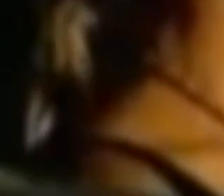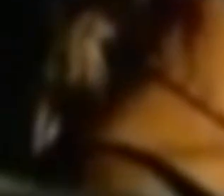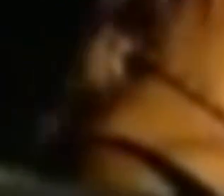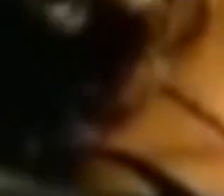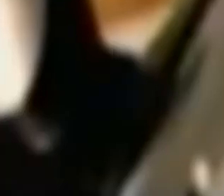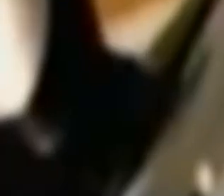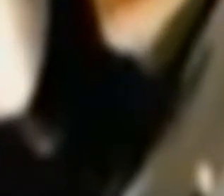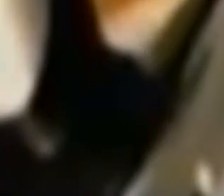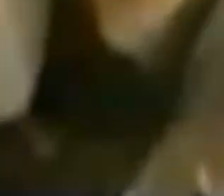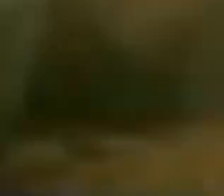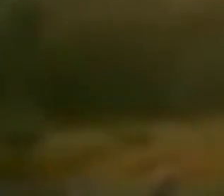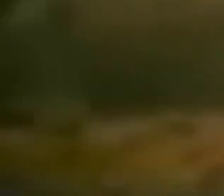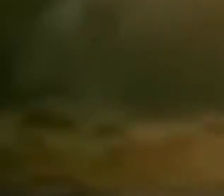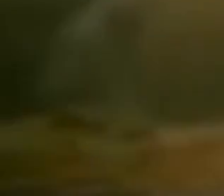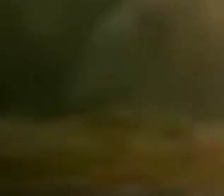You ready, B?